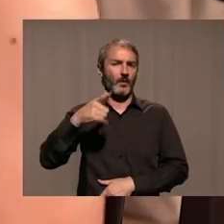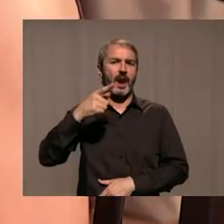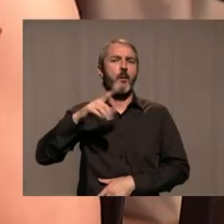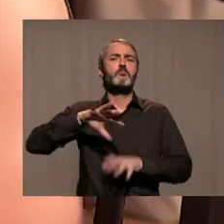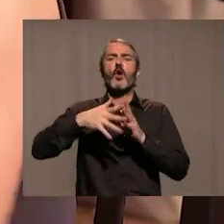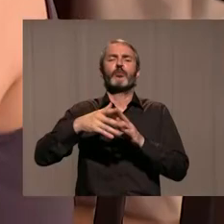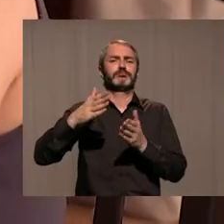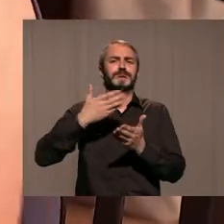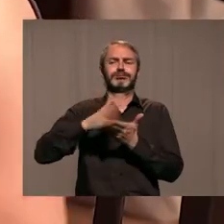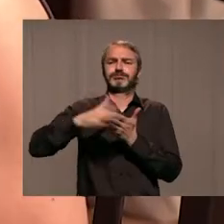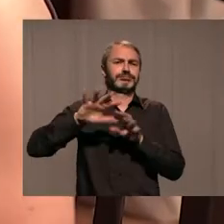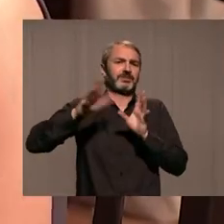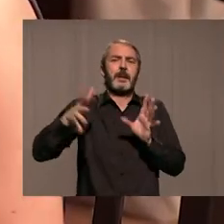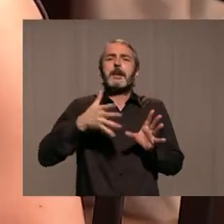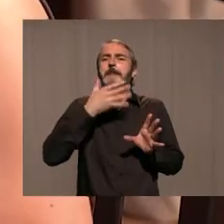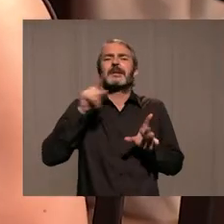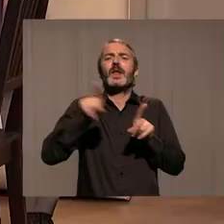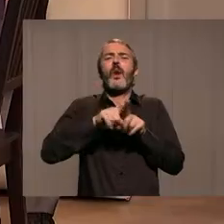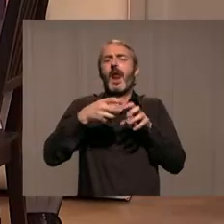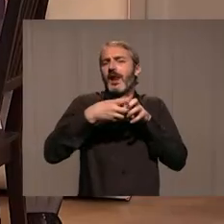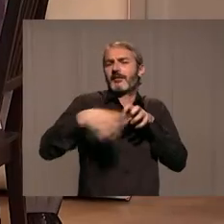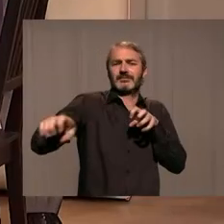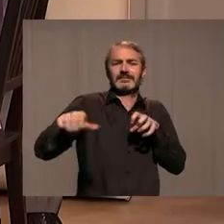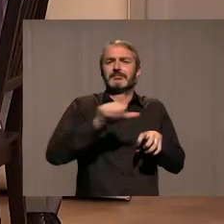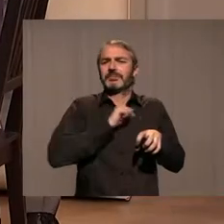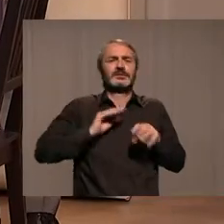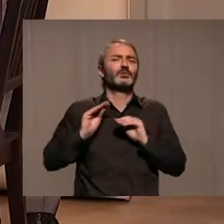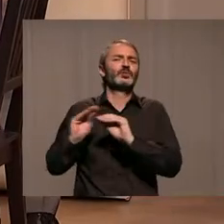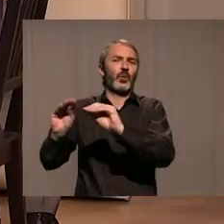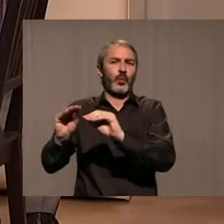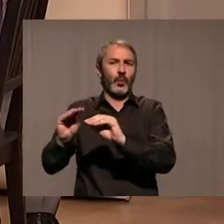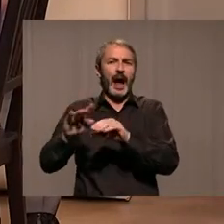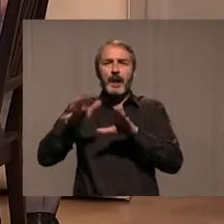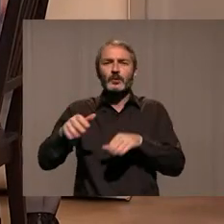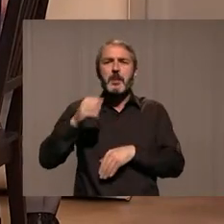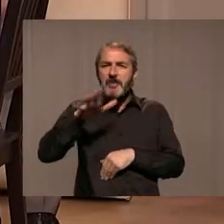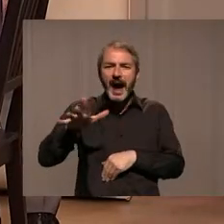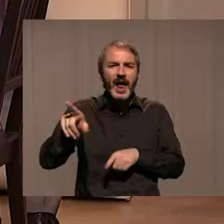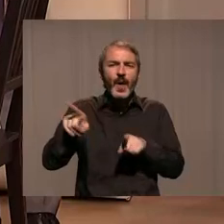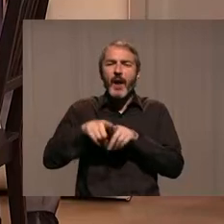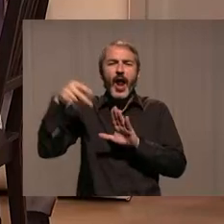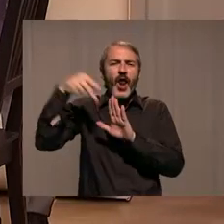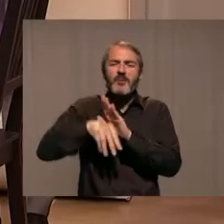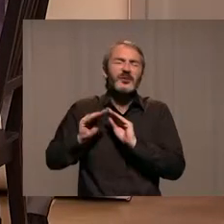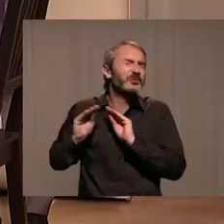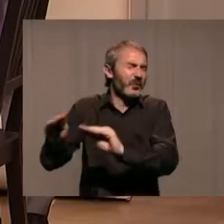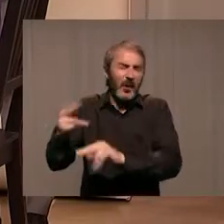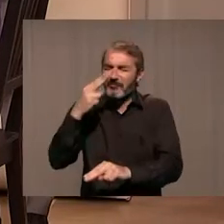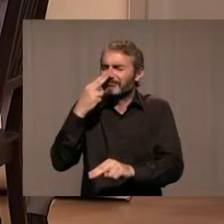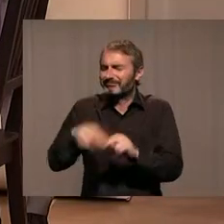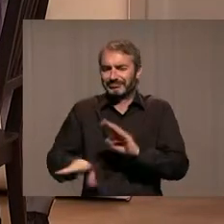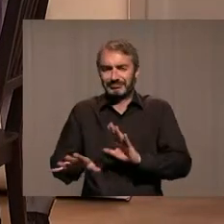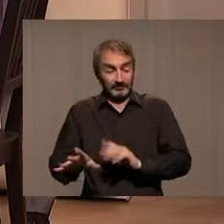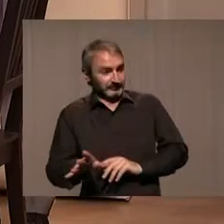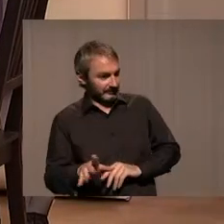passa, no, Campus Mar? És com la República Independent de Pompeu. Sí? Sí, sí, sí, Campus Mar és, se li apliquen normes de la física diferents. Sí, sí, sí. Ara